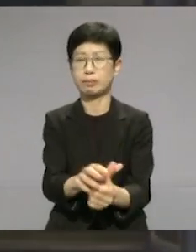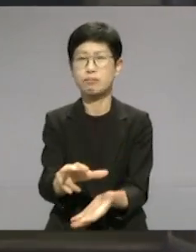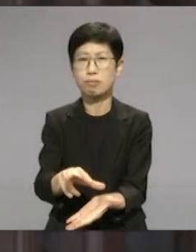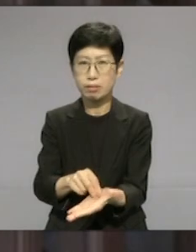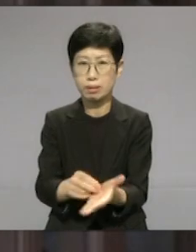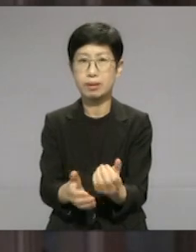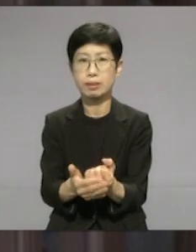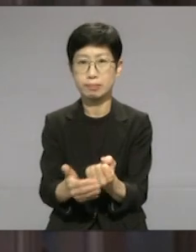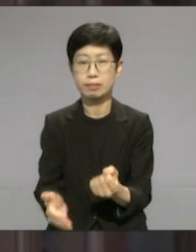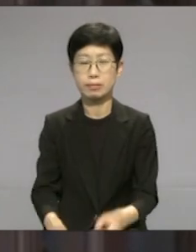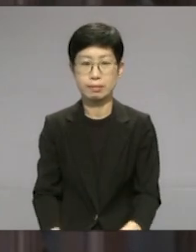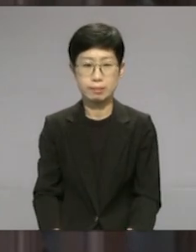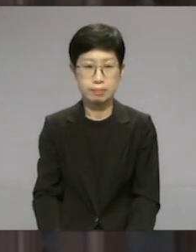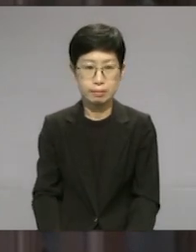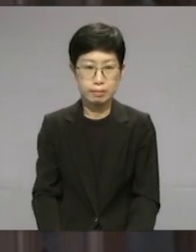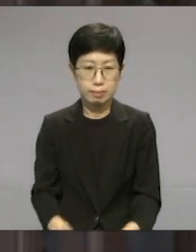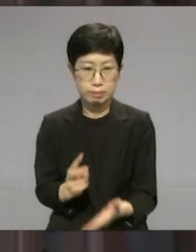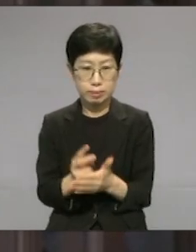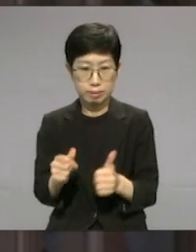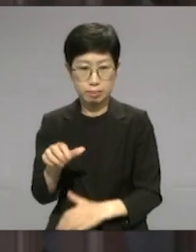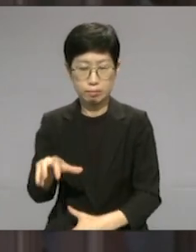이유입니다.